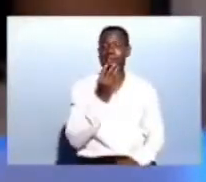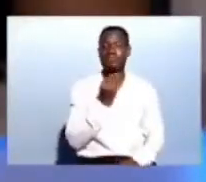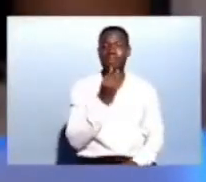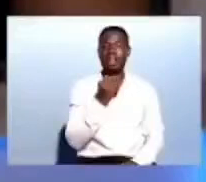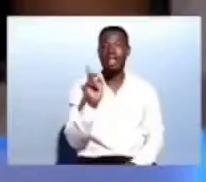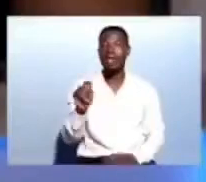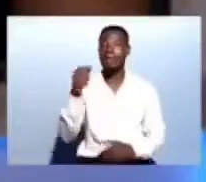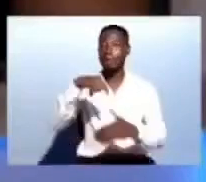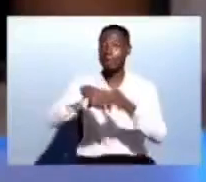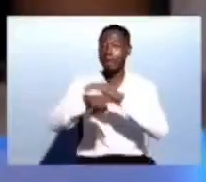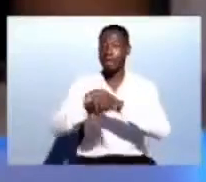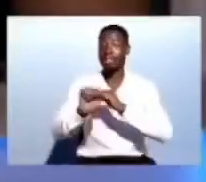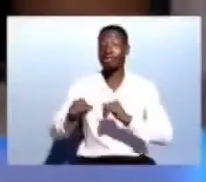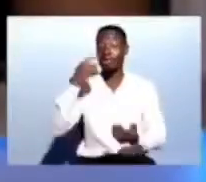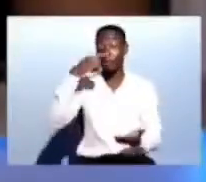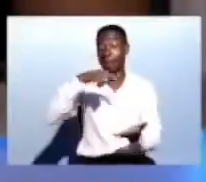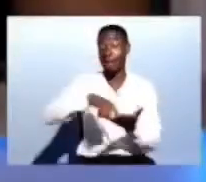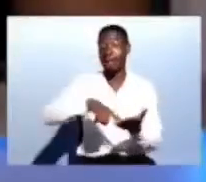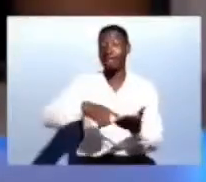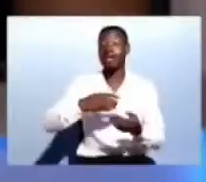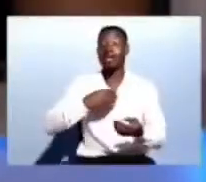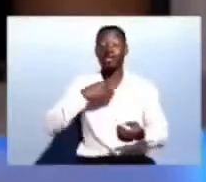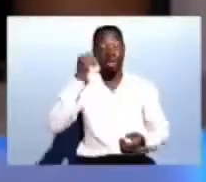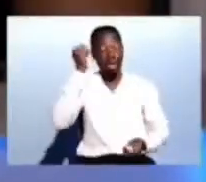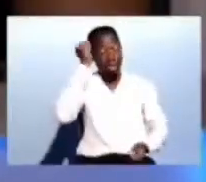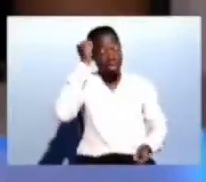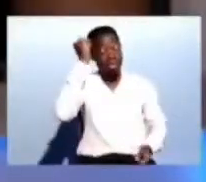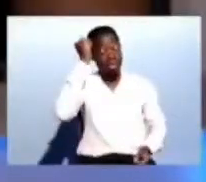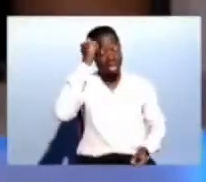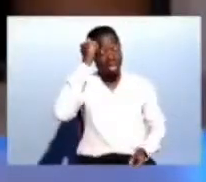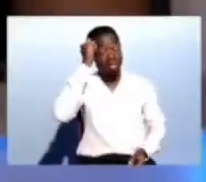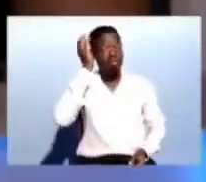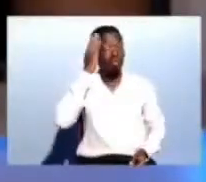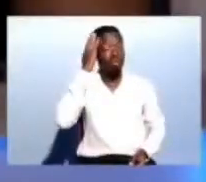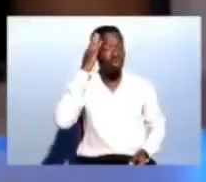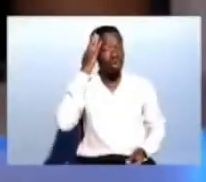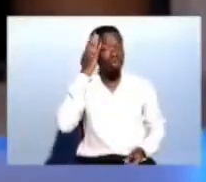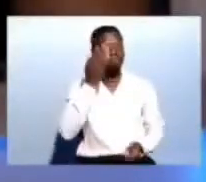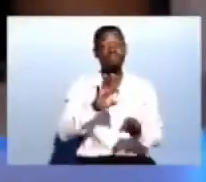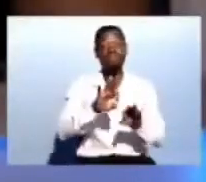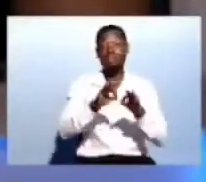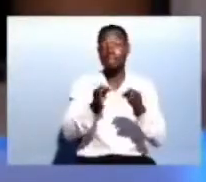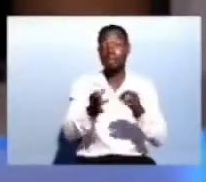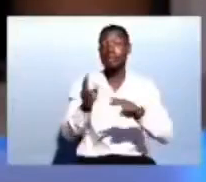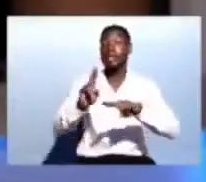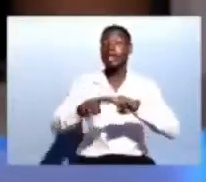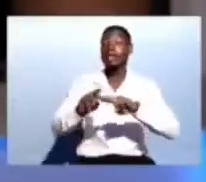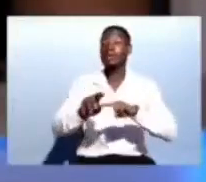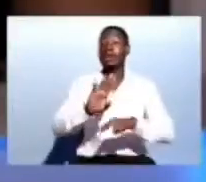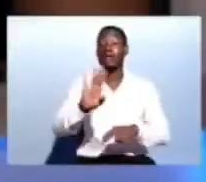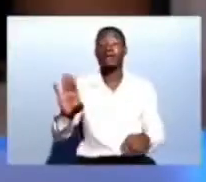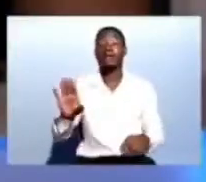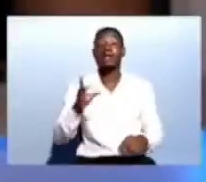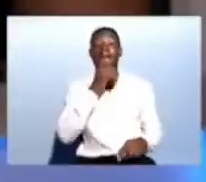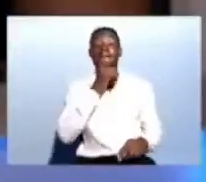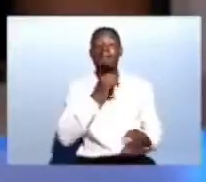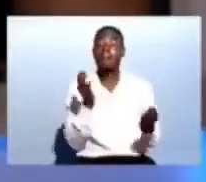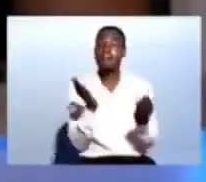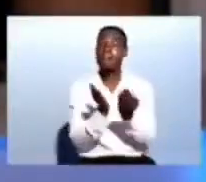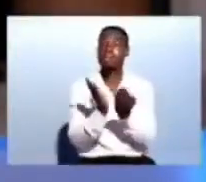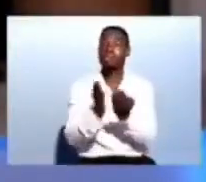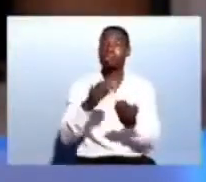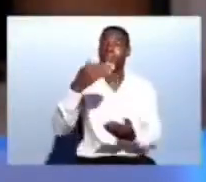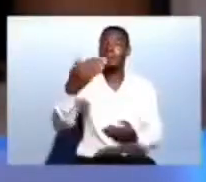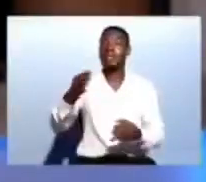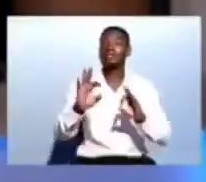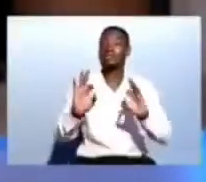ndani. Ndio maana tunakumbushana ili ujue namna ya kukaa naye. Akina baba, tuna masomo mbele mazuri.